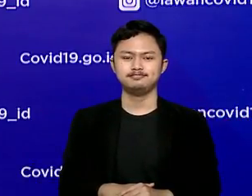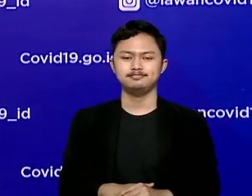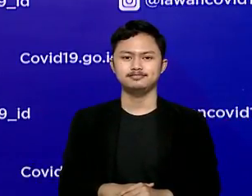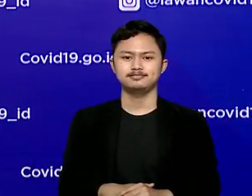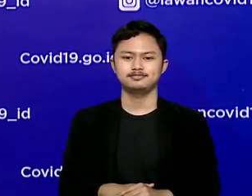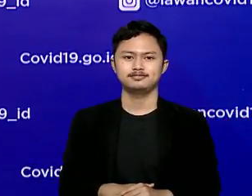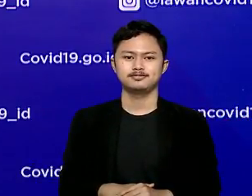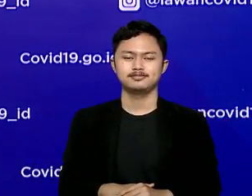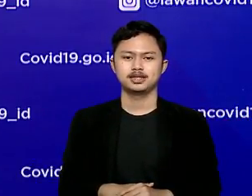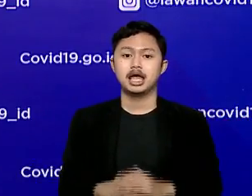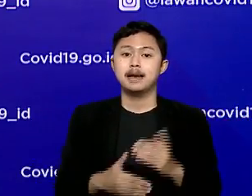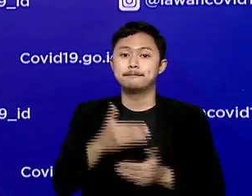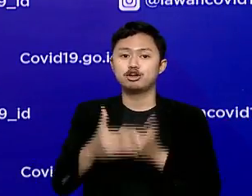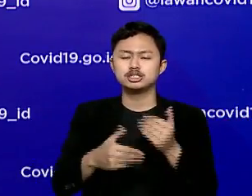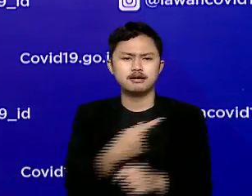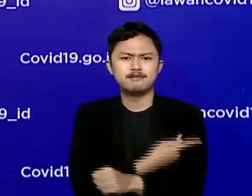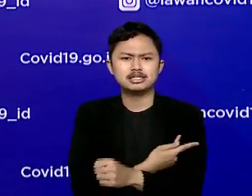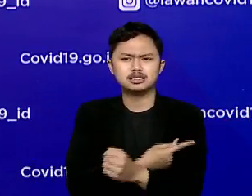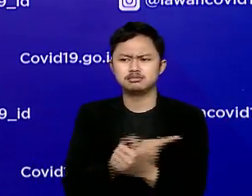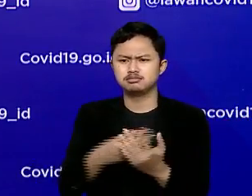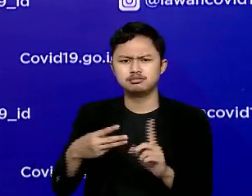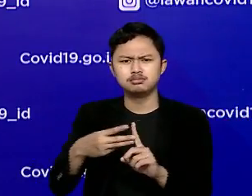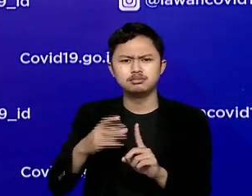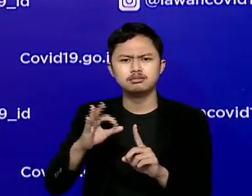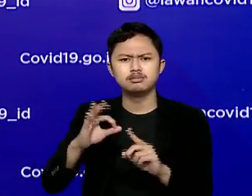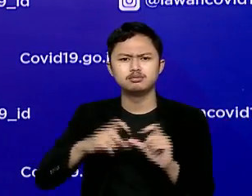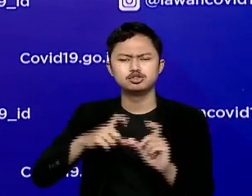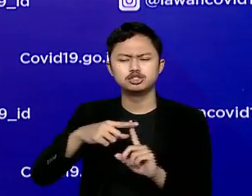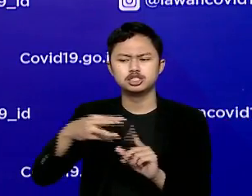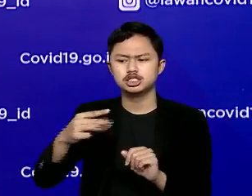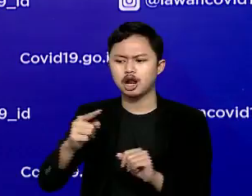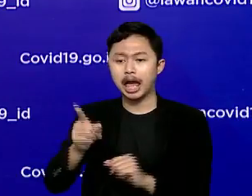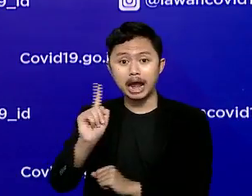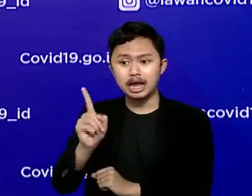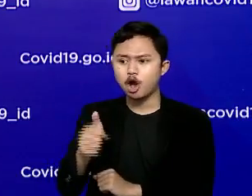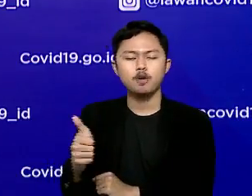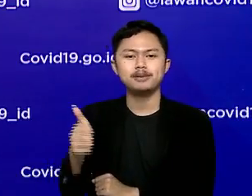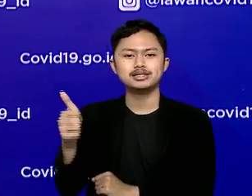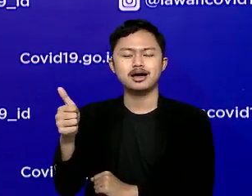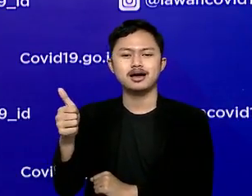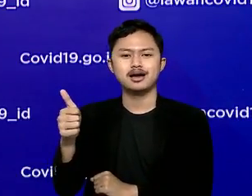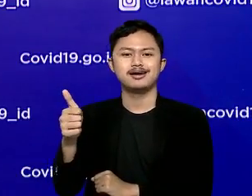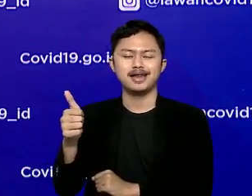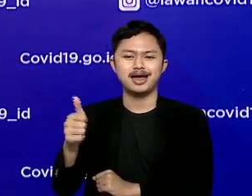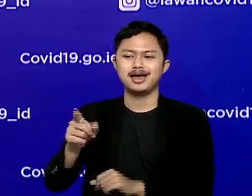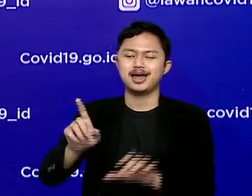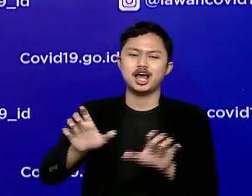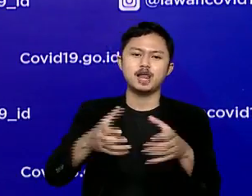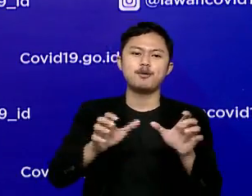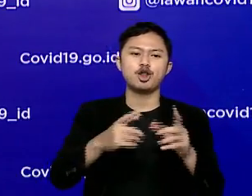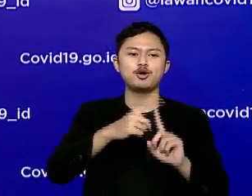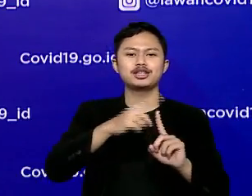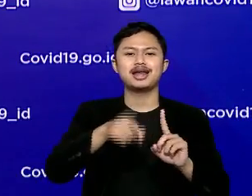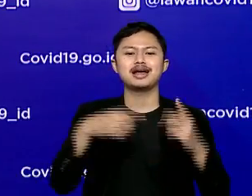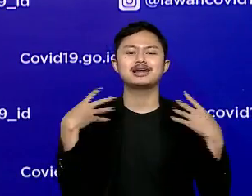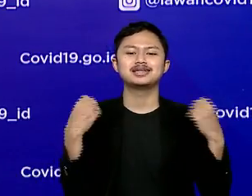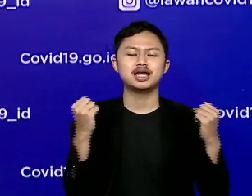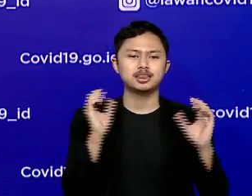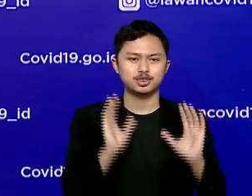Ditemukannya pelaksanaan vaksinasi booster sebelum upaya vaksinasi yang dilakukan oleh pemerintah selain kepada kelompok tenaga